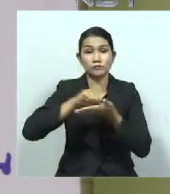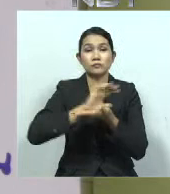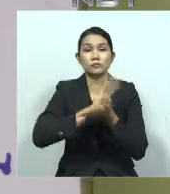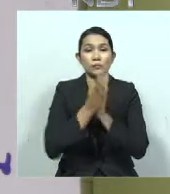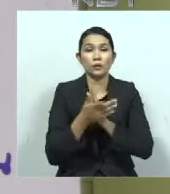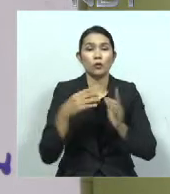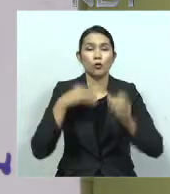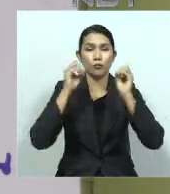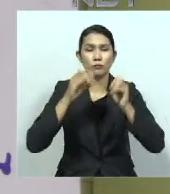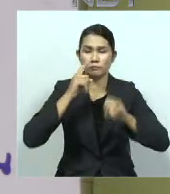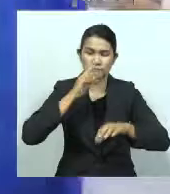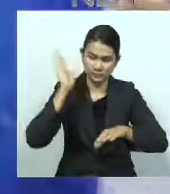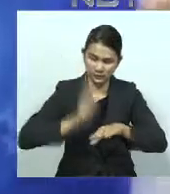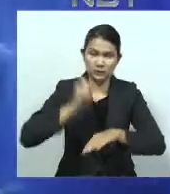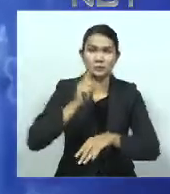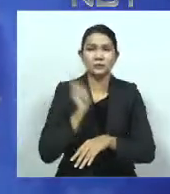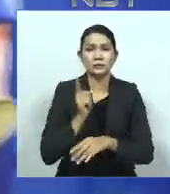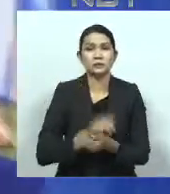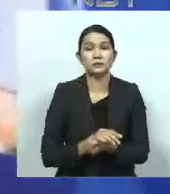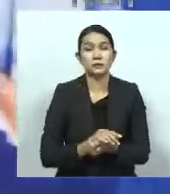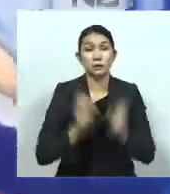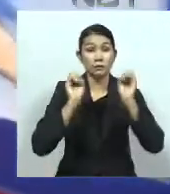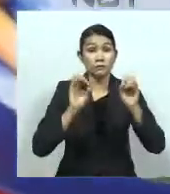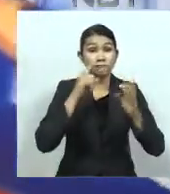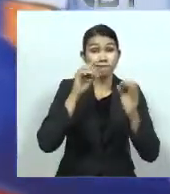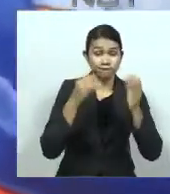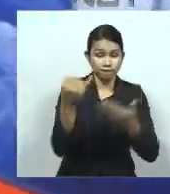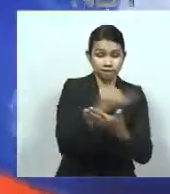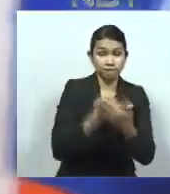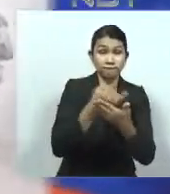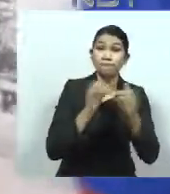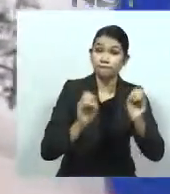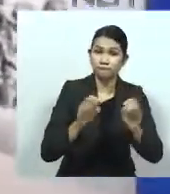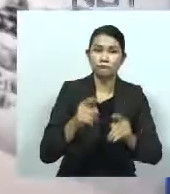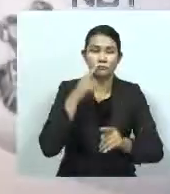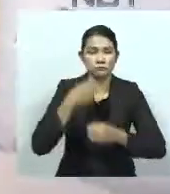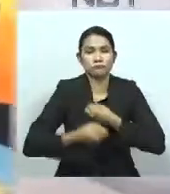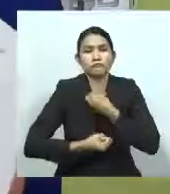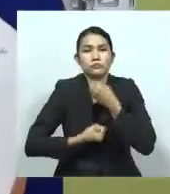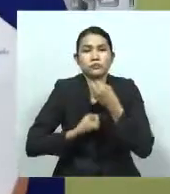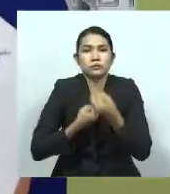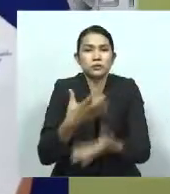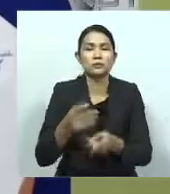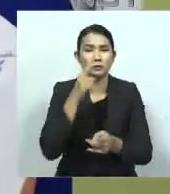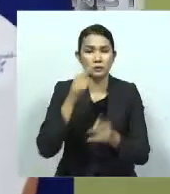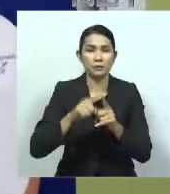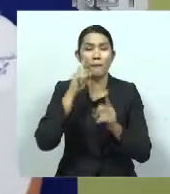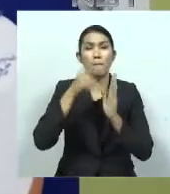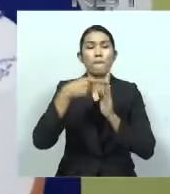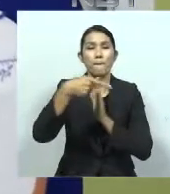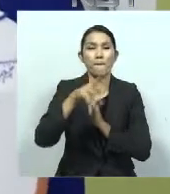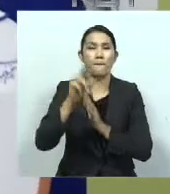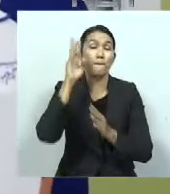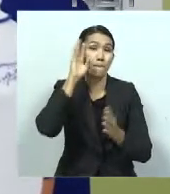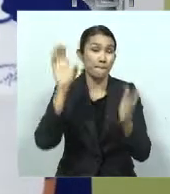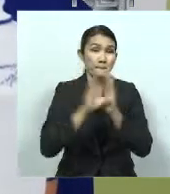ป็นครูมืออาชีพให้มากที่สุด ครูสอนศิลปะสิ่งที่สามารถถ่ายทอดได้ถึงความรู้สึกที่มีต่อพลเอกเปรมได้คือภาพว